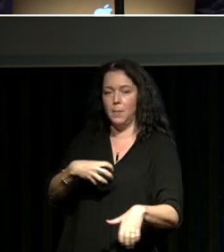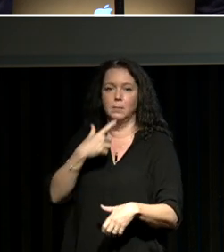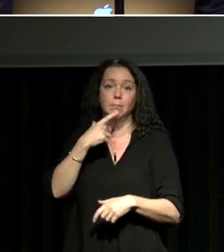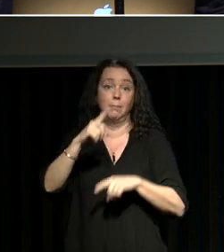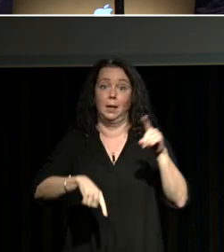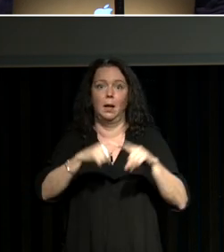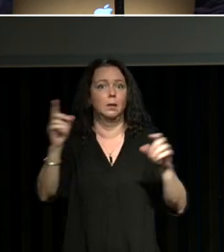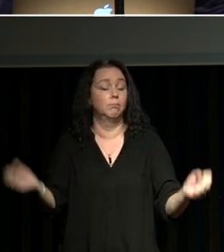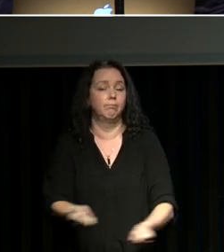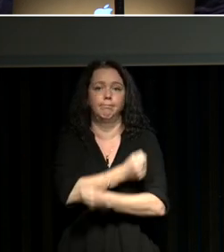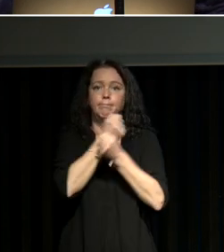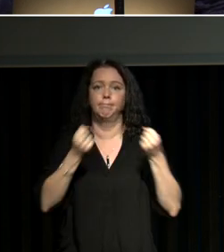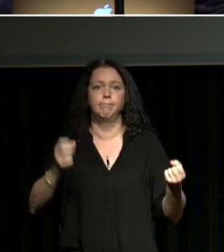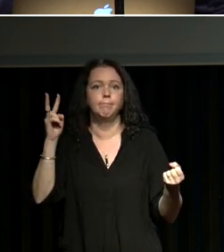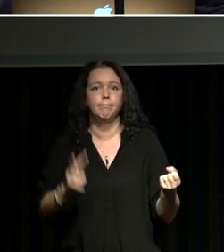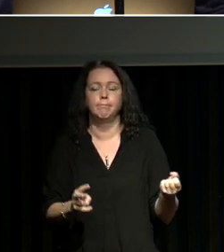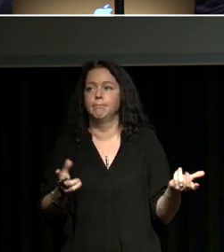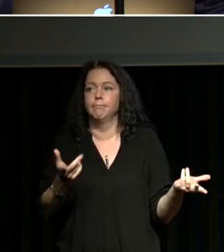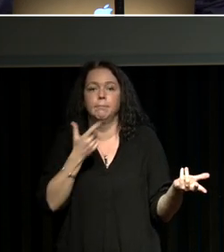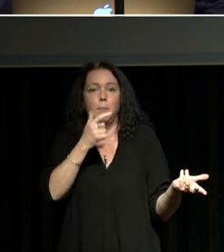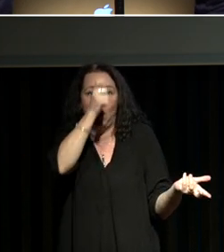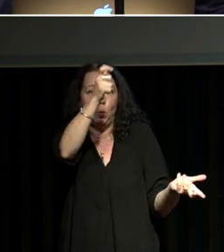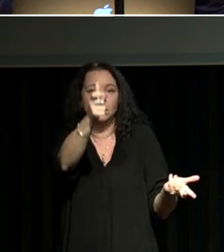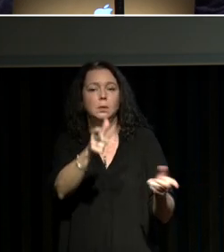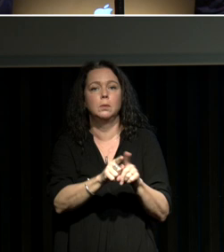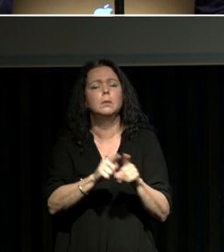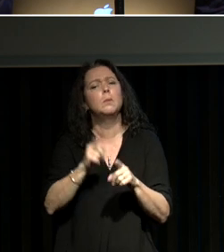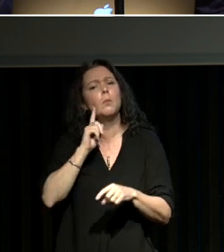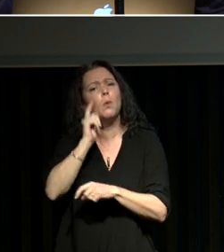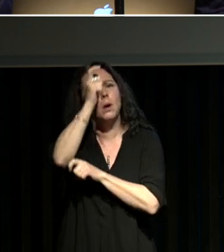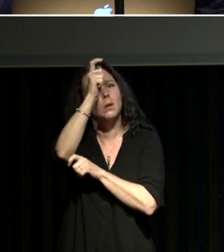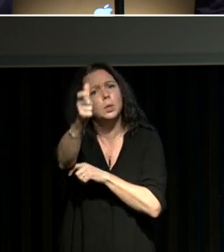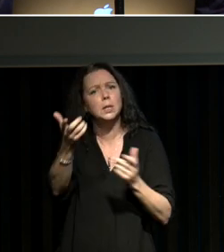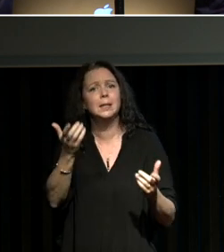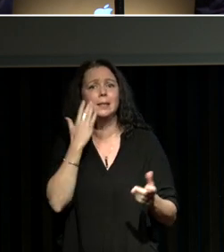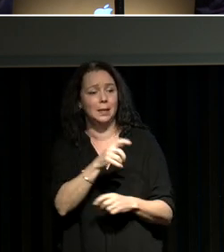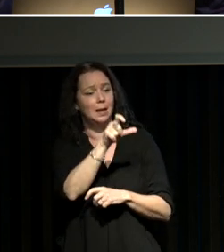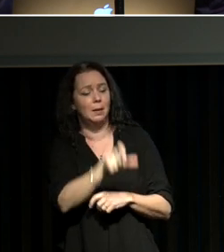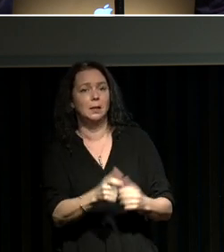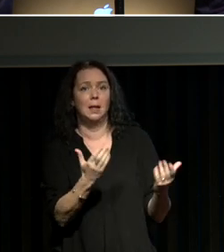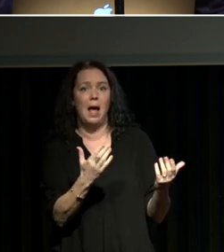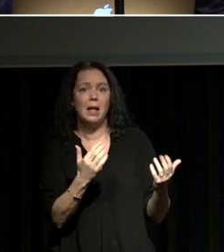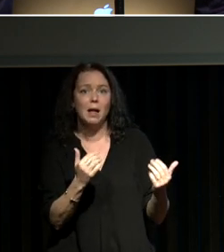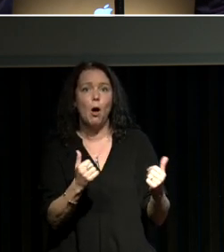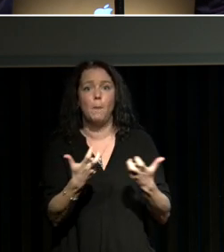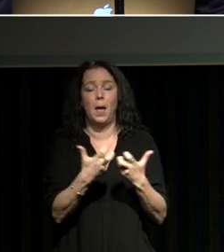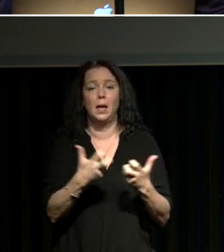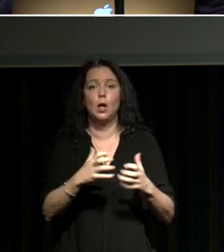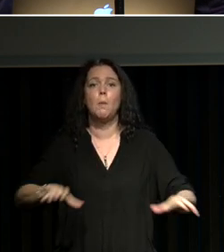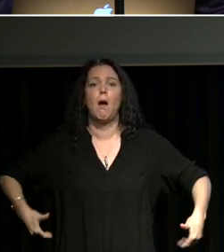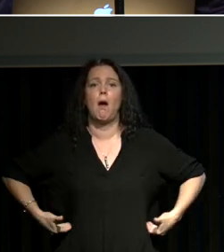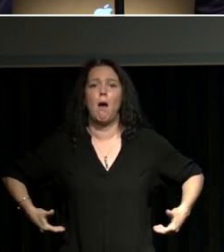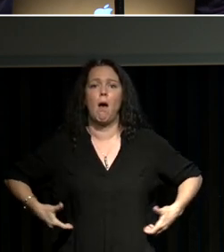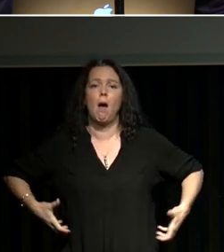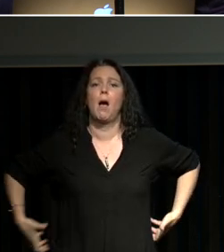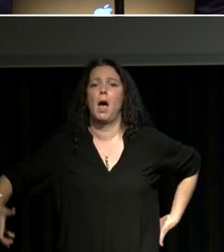merveilleux et c'est une évidence. Pourquoi c'est une évidence? Parce que quand on est en attente de greffe rénale, on peut être dialysé. Ça complique